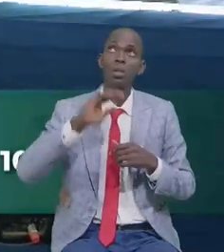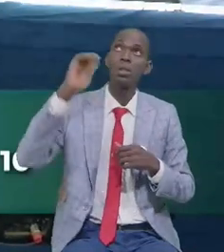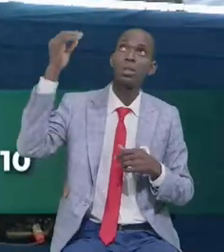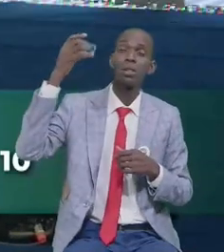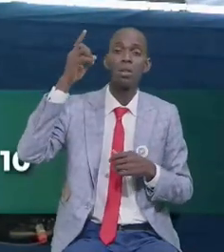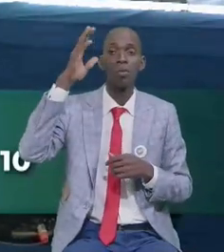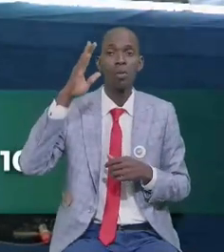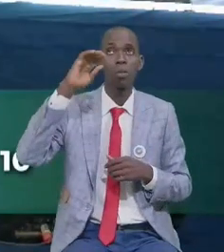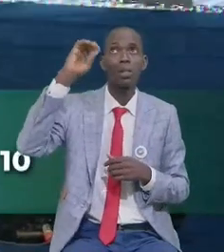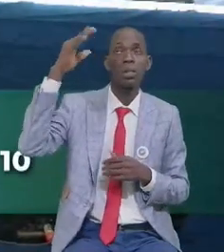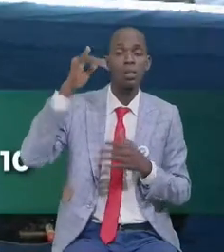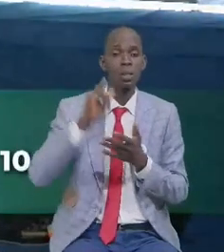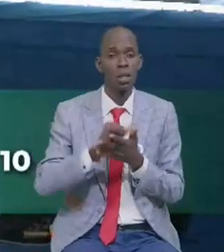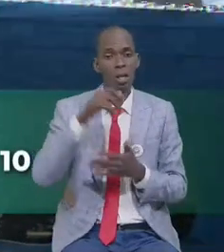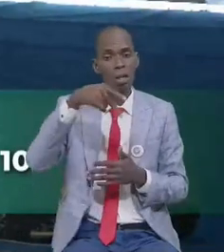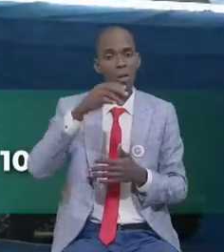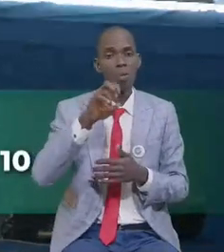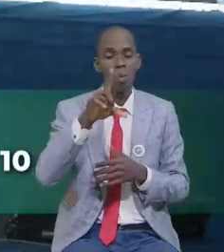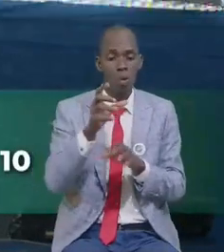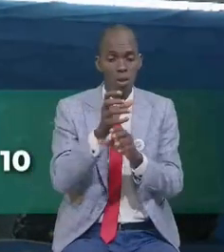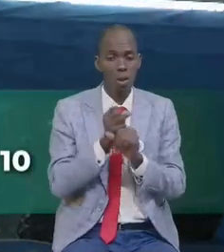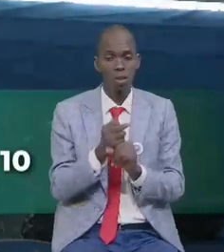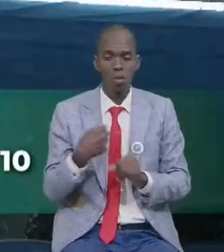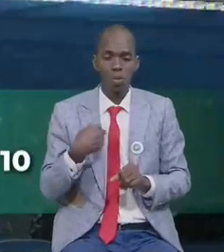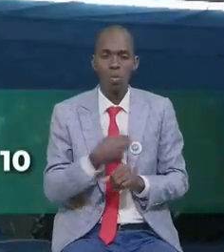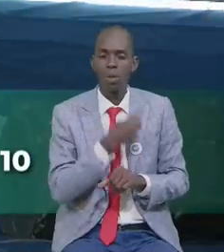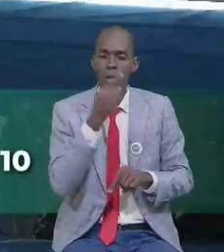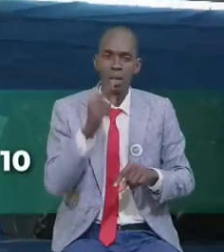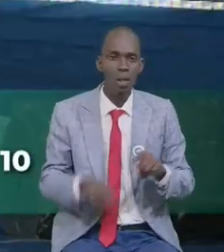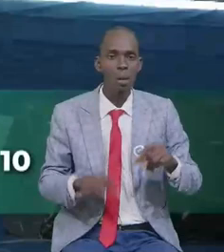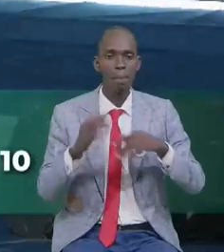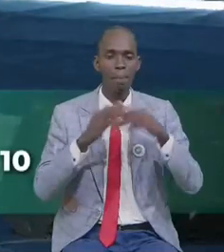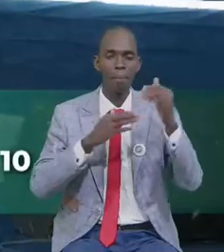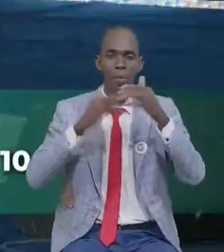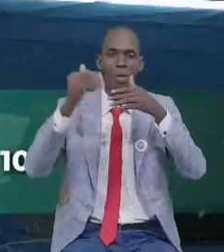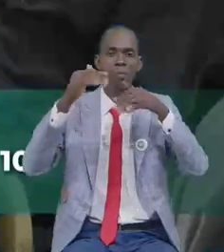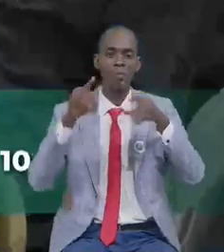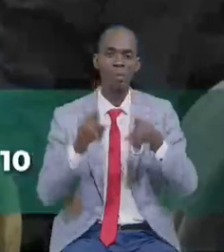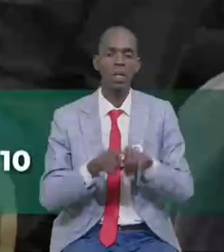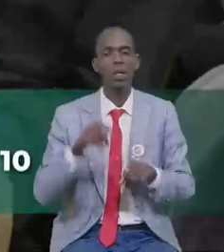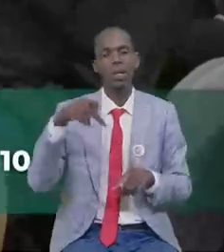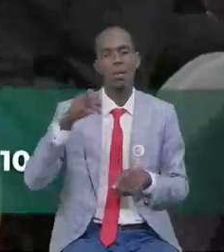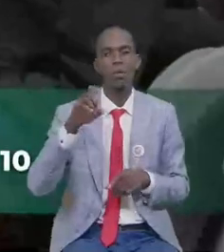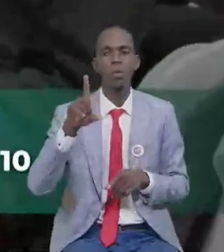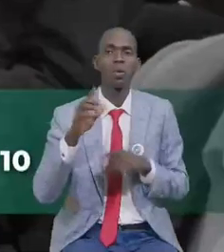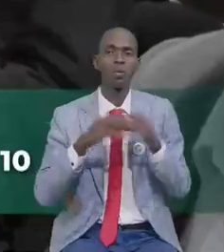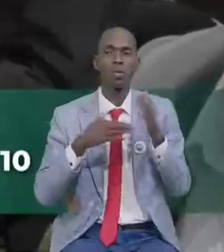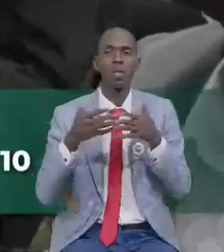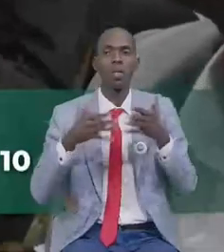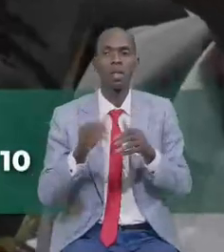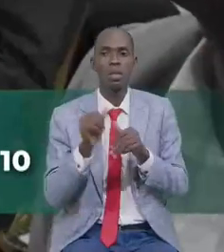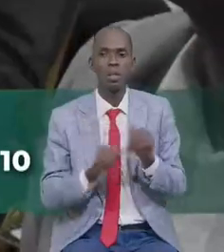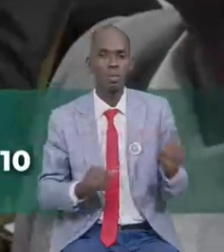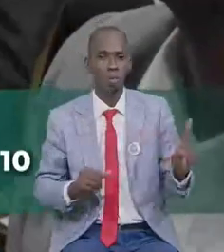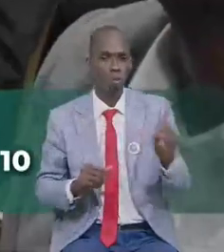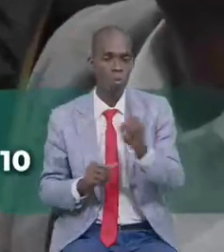grâce que l'apôtre Paul a possédée, nous ne pouvons pas bâtir comme il a bâti. Que donc chacun, que